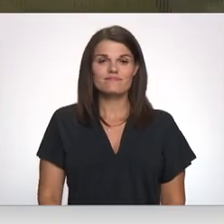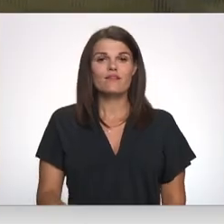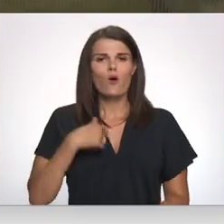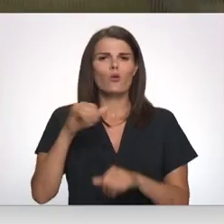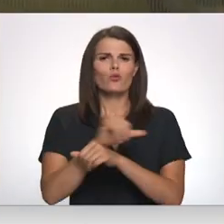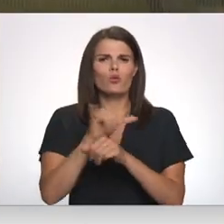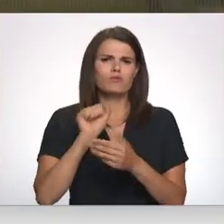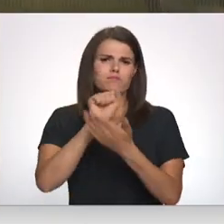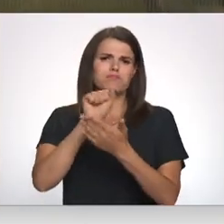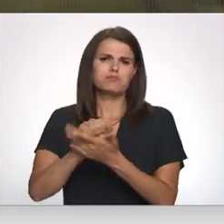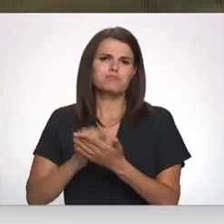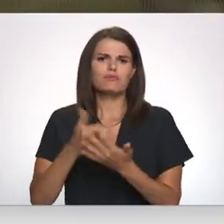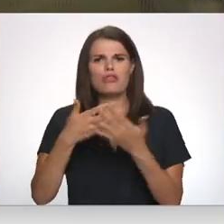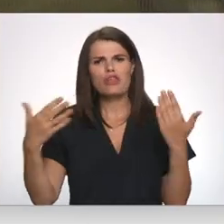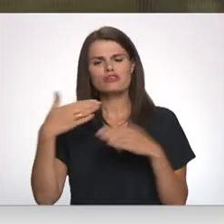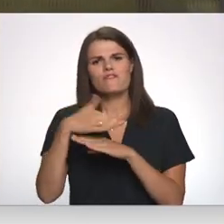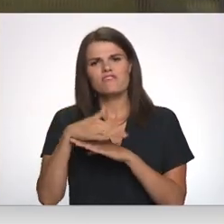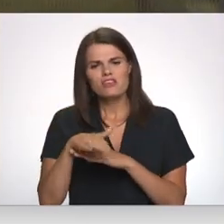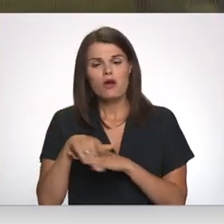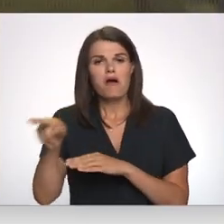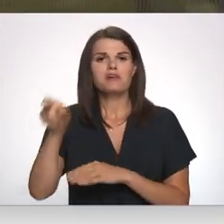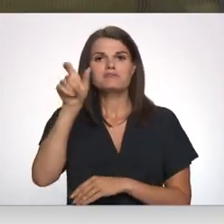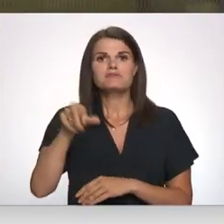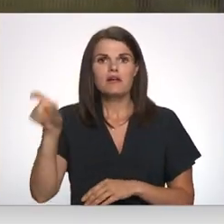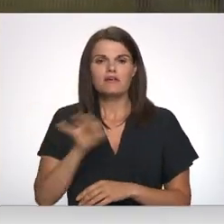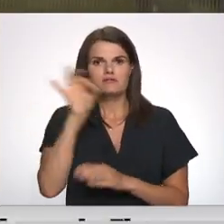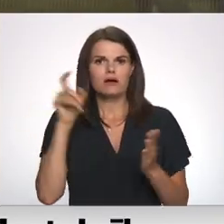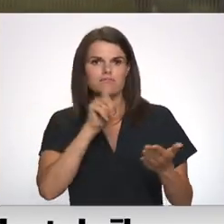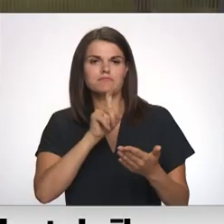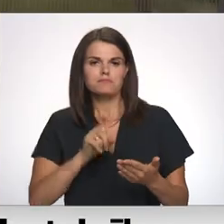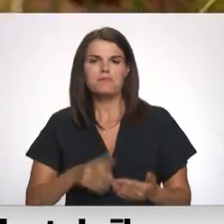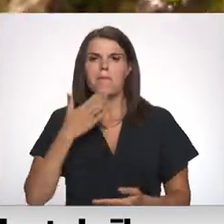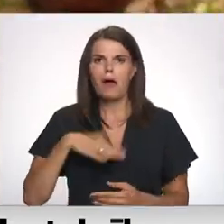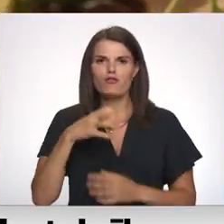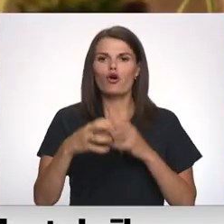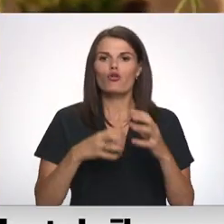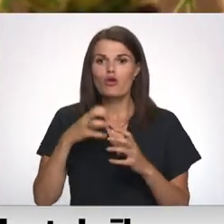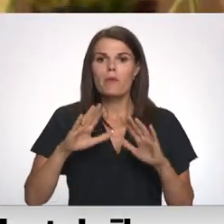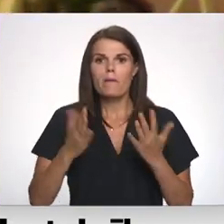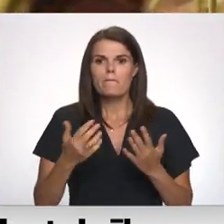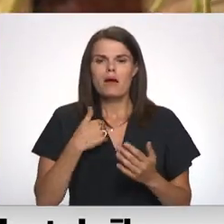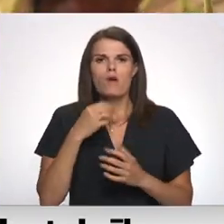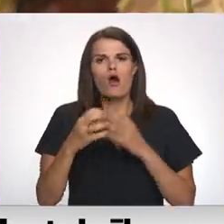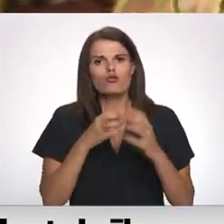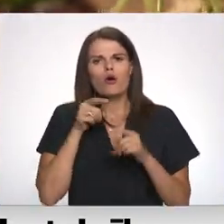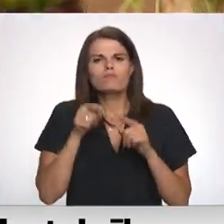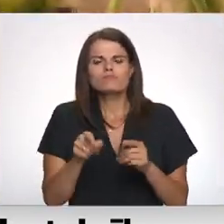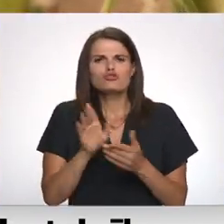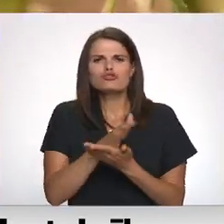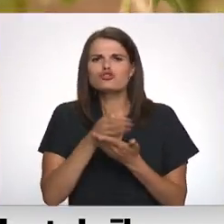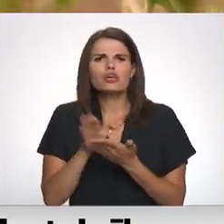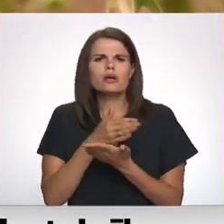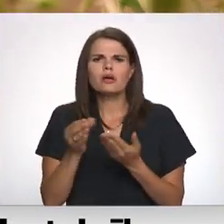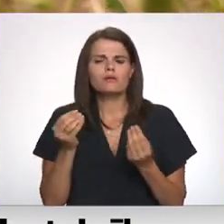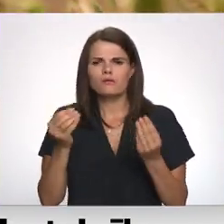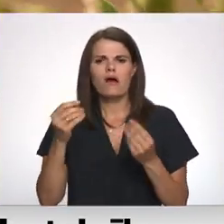liku dažādas video, bet cilvēkus mana kanāla abonētājus piesaistīja tieši tomāti. Bet mani tomāti, tie ir kolekcionāru šķirņu tomāti.